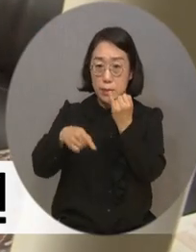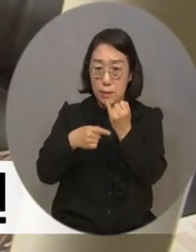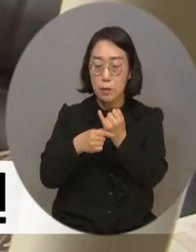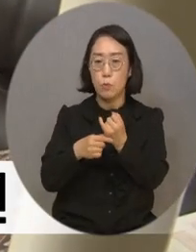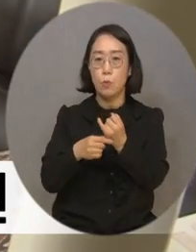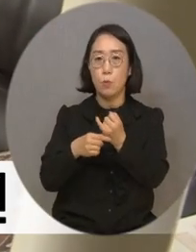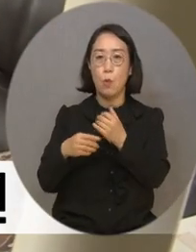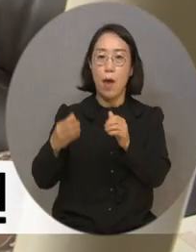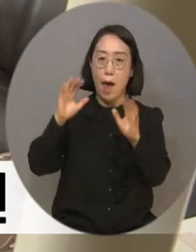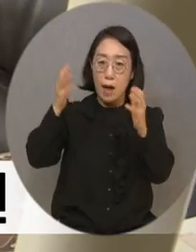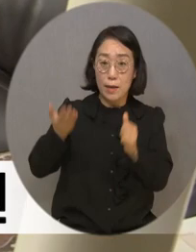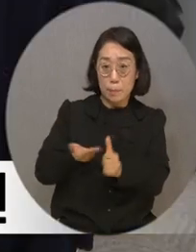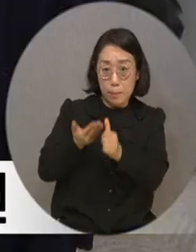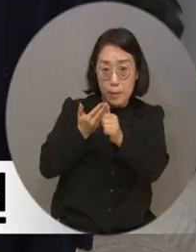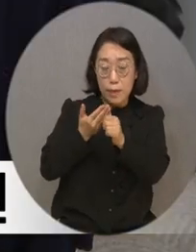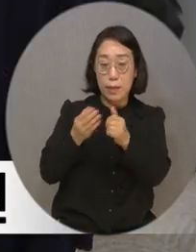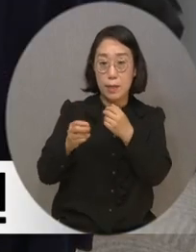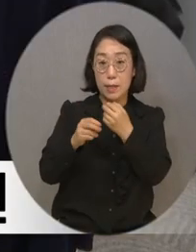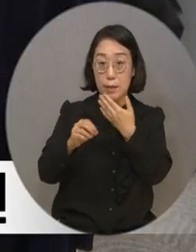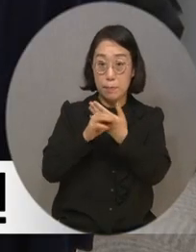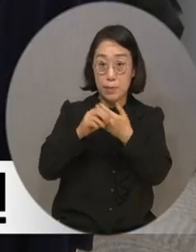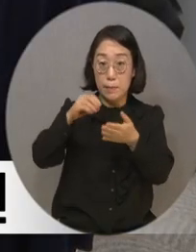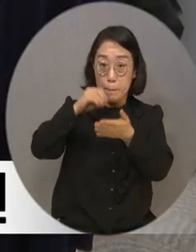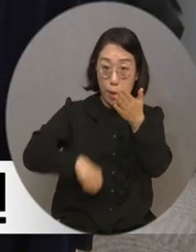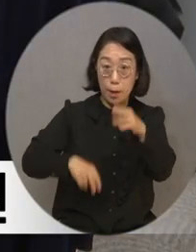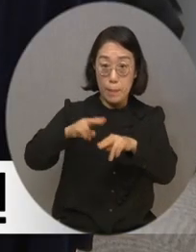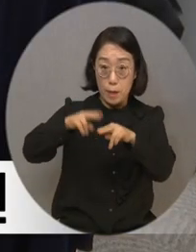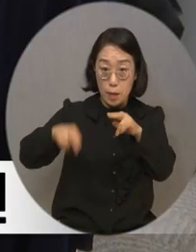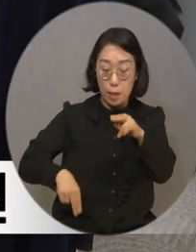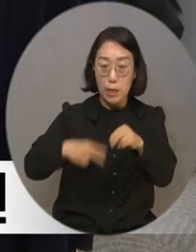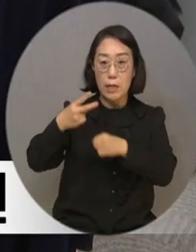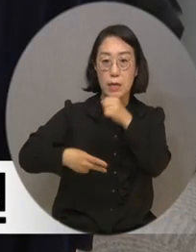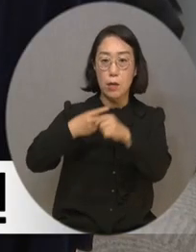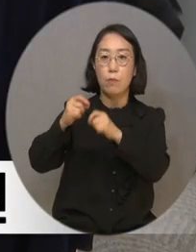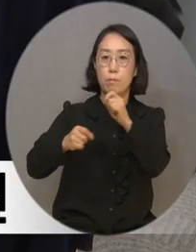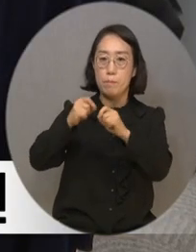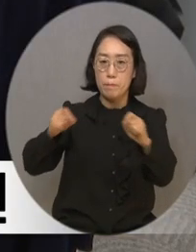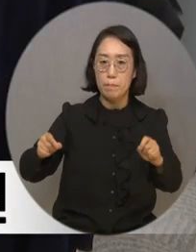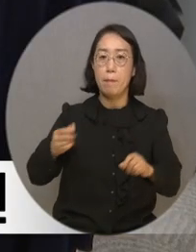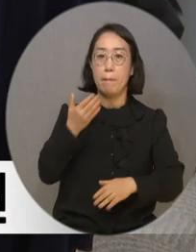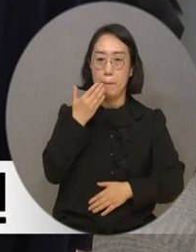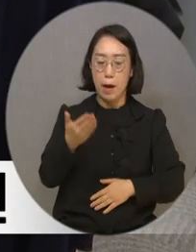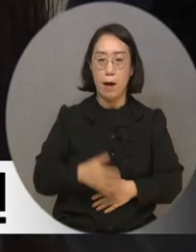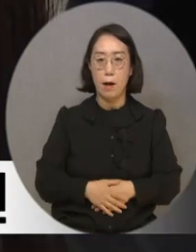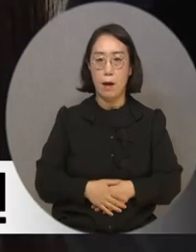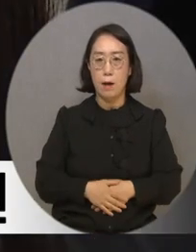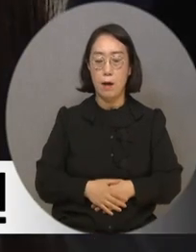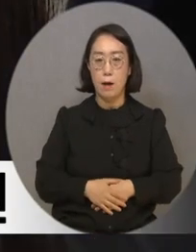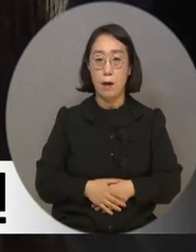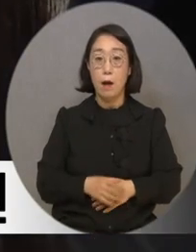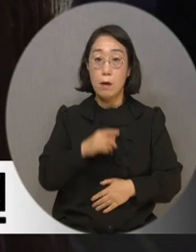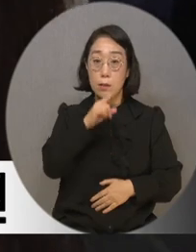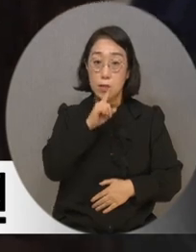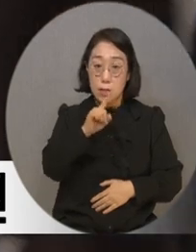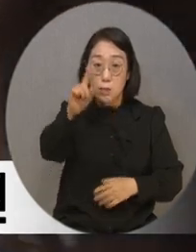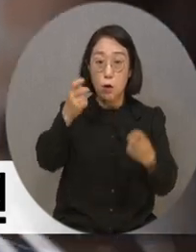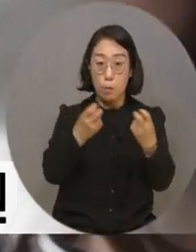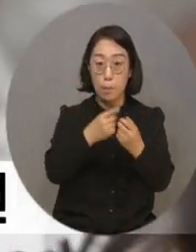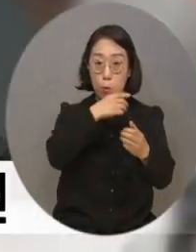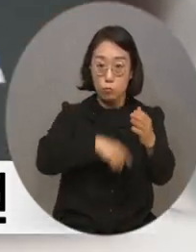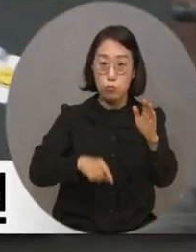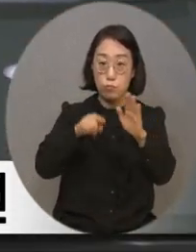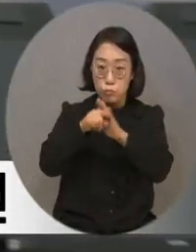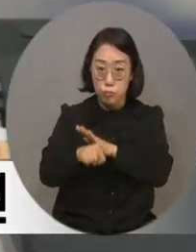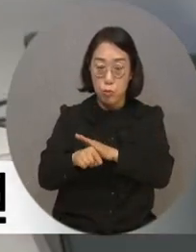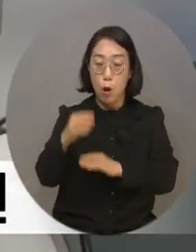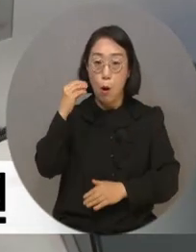휴직이나 퇴사를 하는 경우 최대 2년까지 적립을 중지할 수 있습니다. 가입은 가까운 행정복지센터에